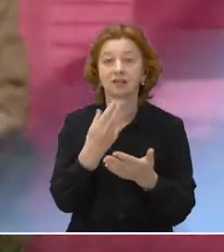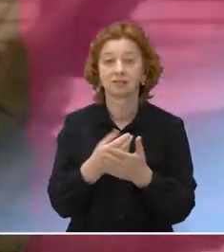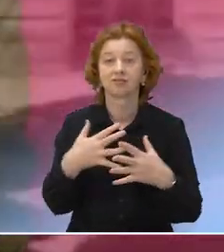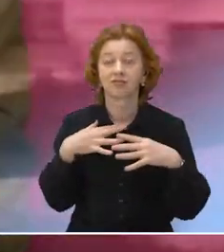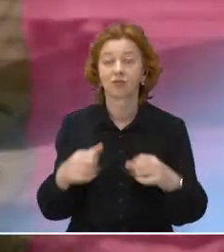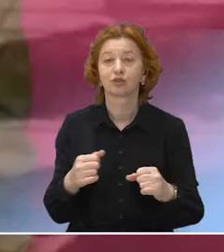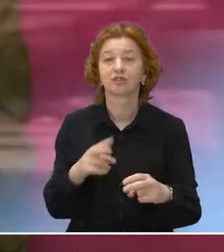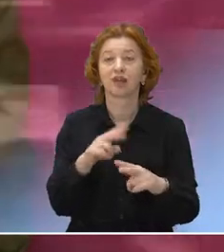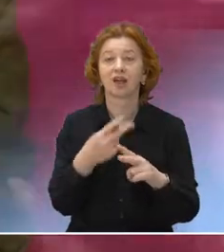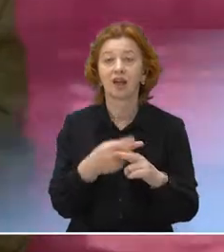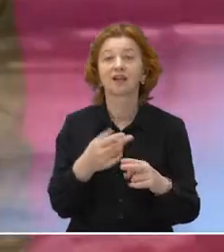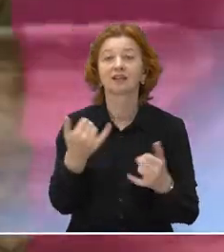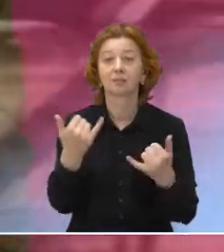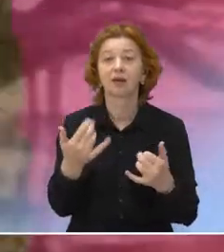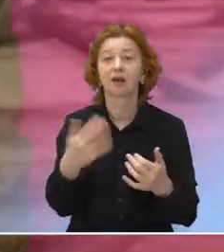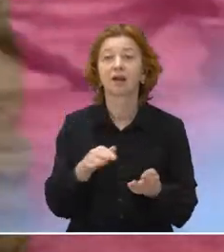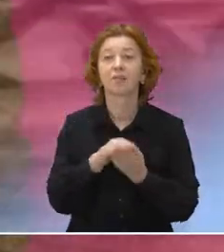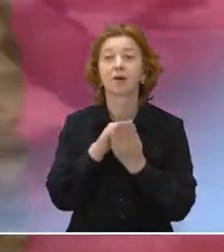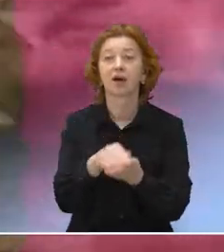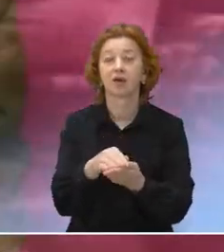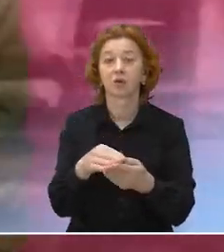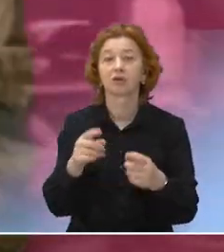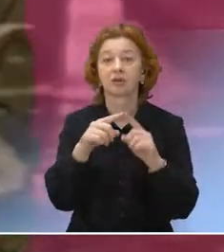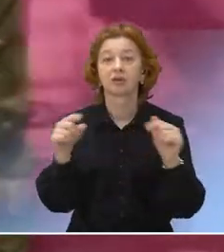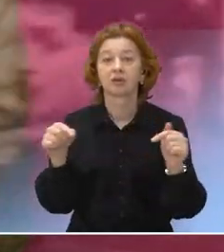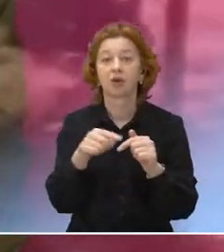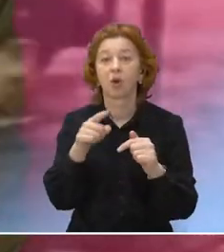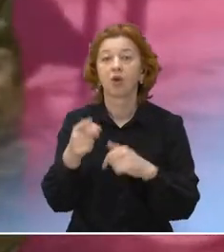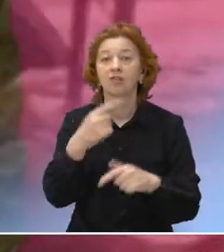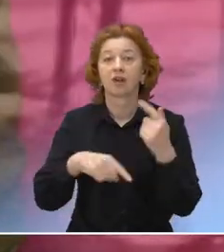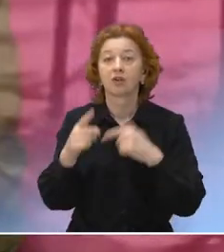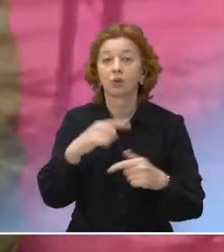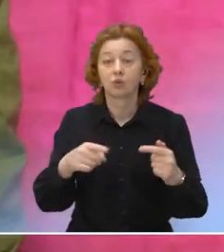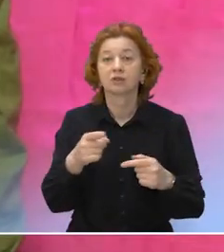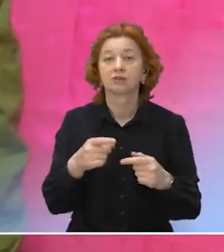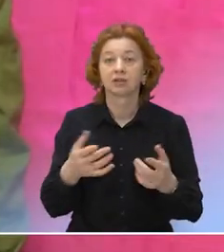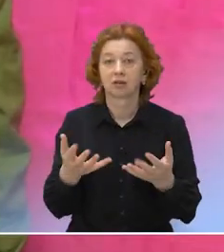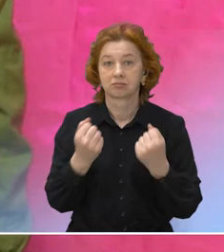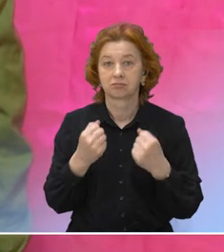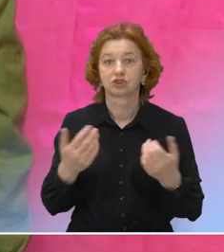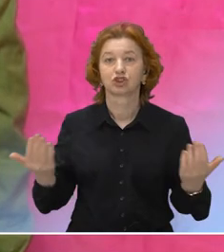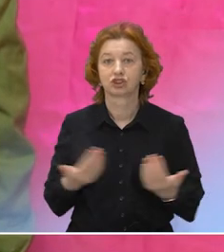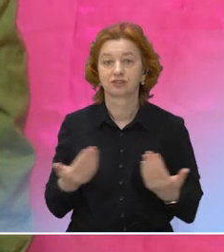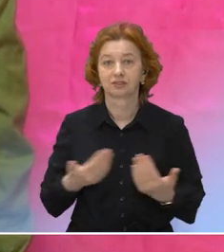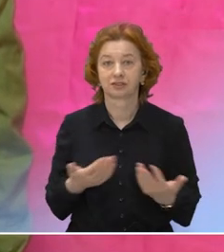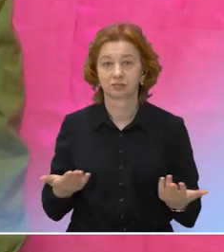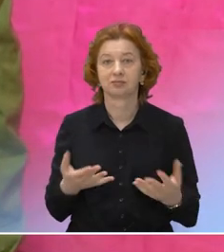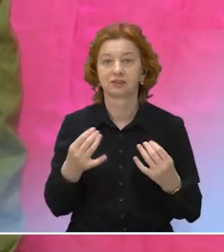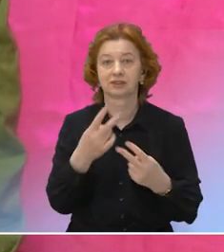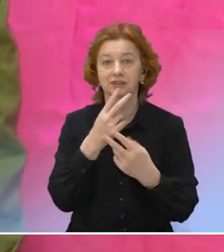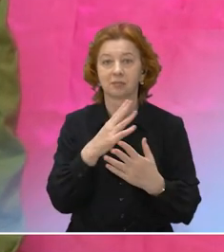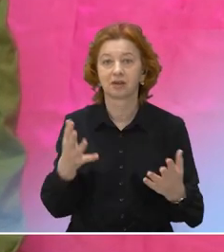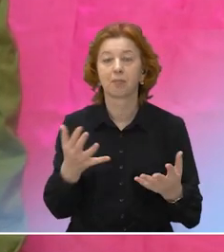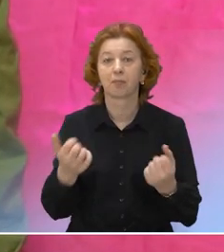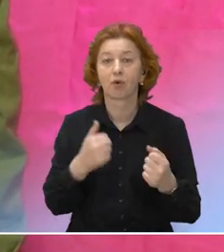ранения. Его семье приходило 2 похоронки, но он вернулся с войны живым и ударно трудился,